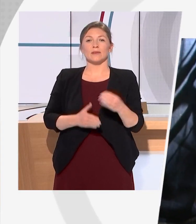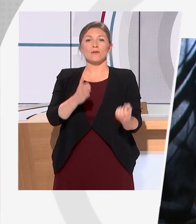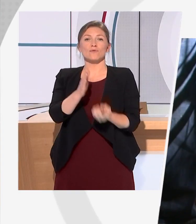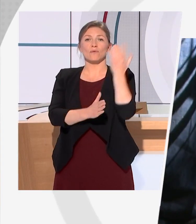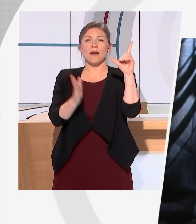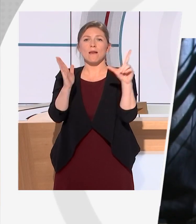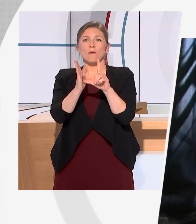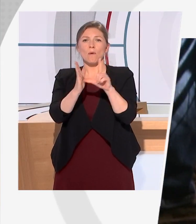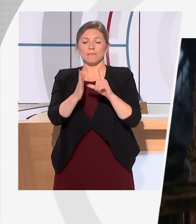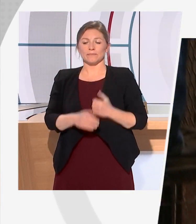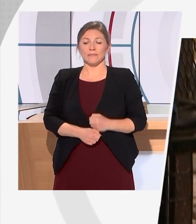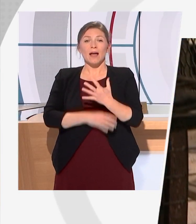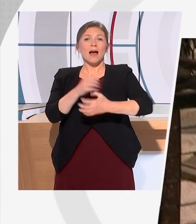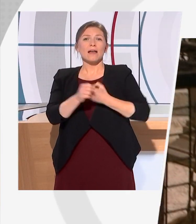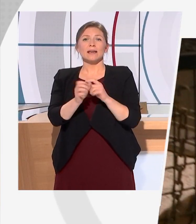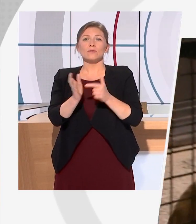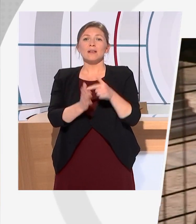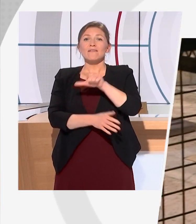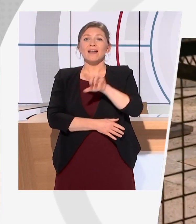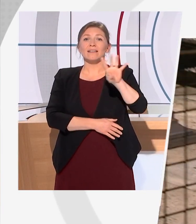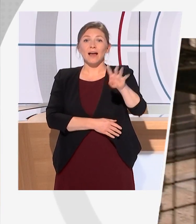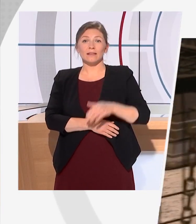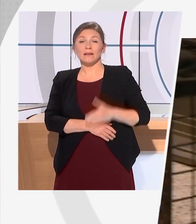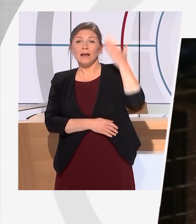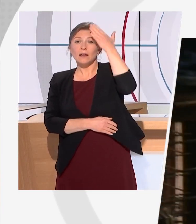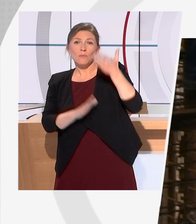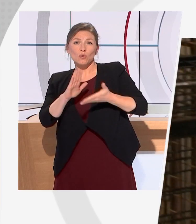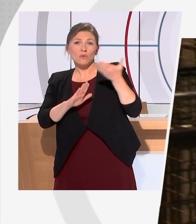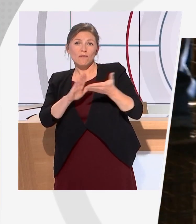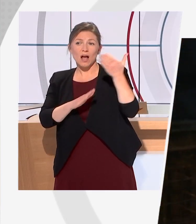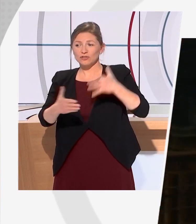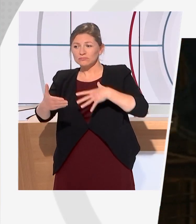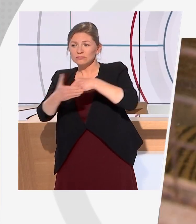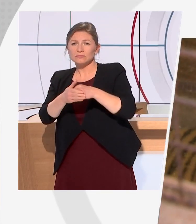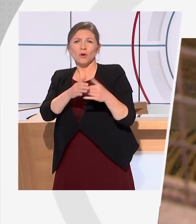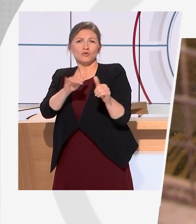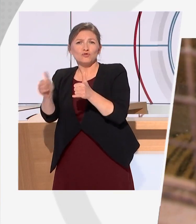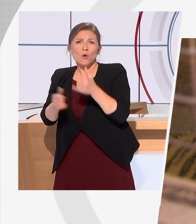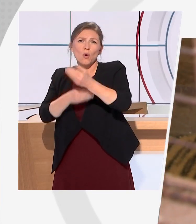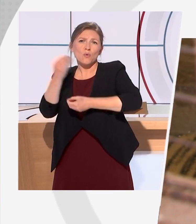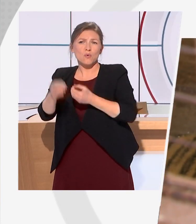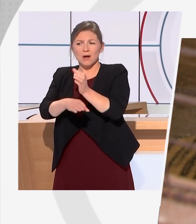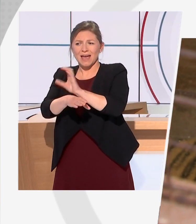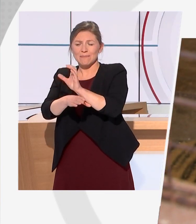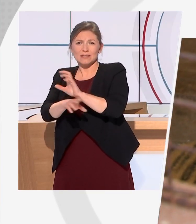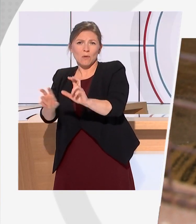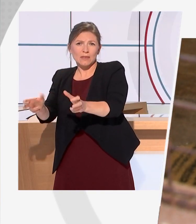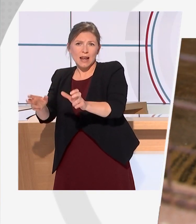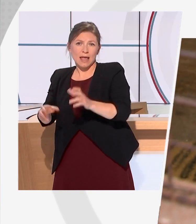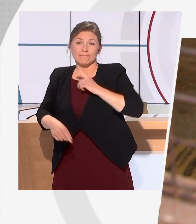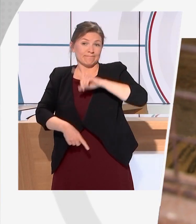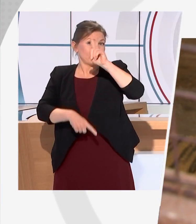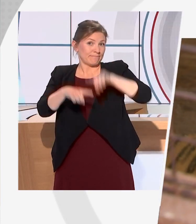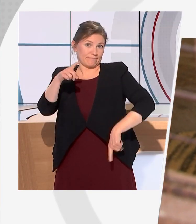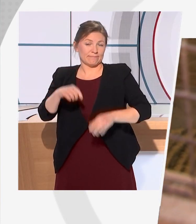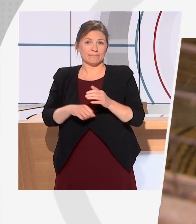Les tigres vont bientôt quitter le fort pour partir en retraite. La production du célèbre jeu de France 2, Fort Boyard,